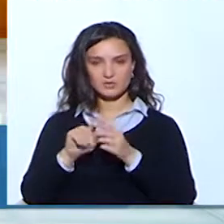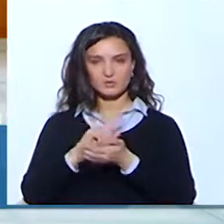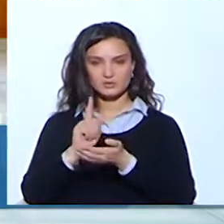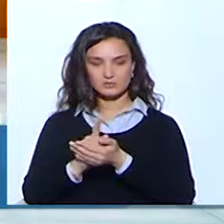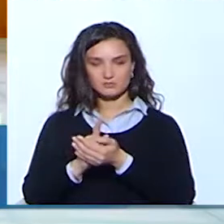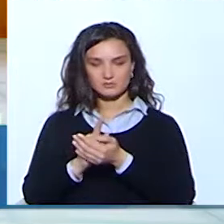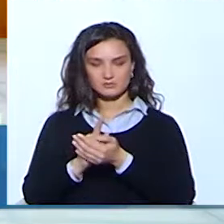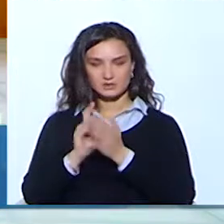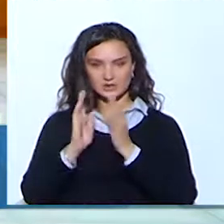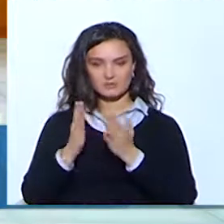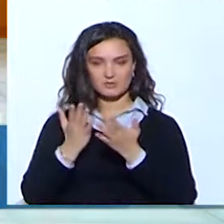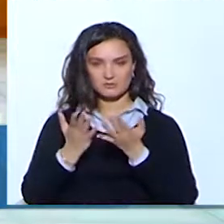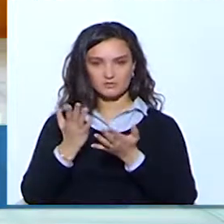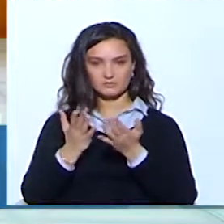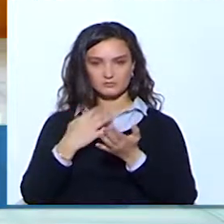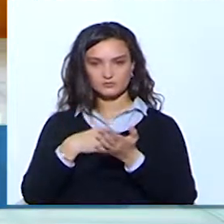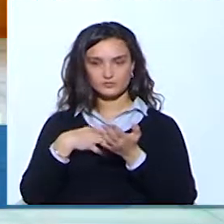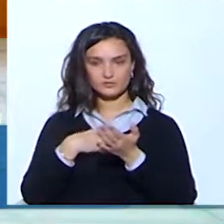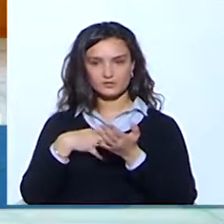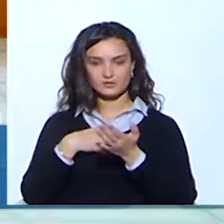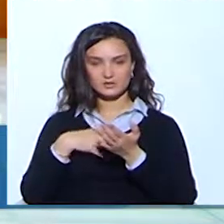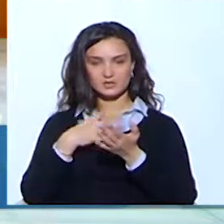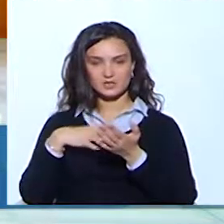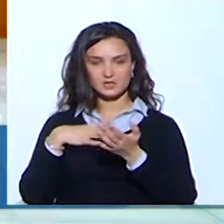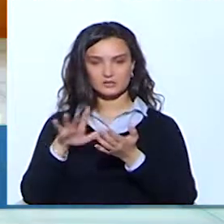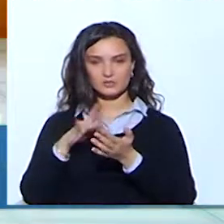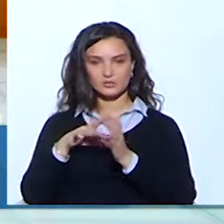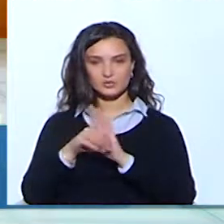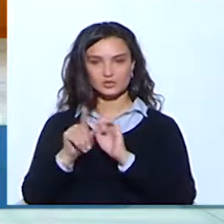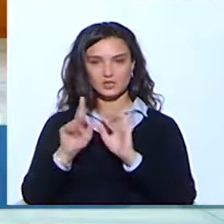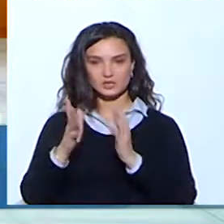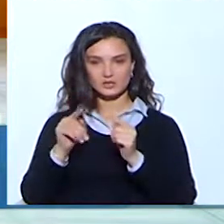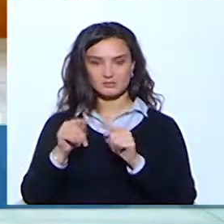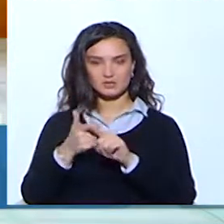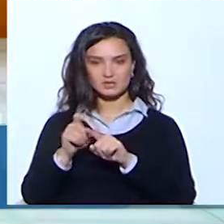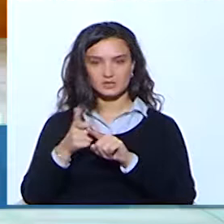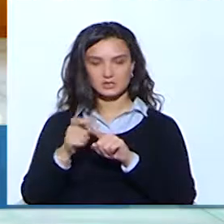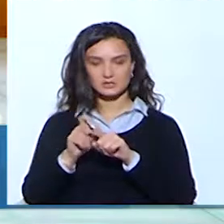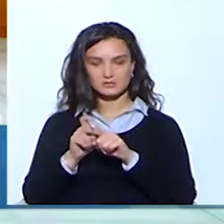აუცილებლად იქნება ალბათ მნიშვნელოვანი საქართველოში რა ხდება. ეს ძალიან